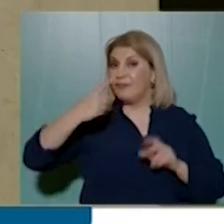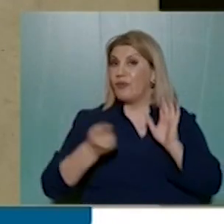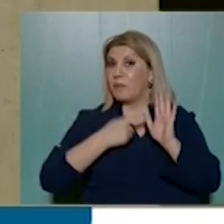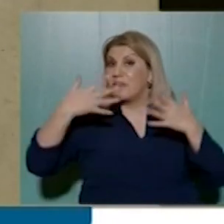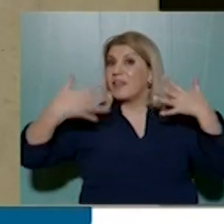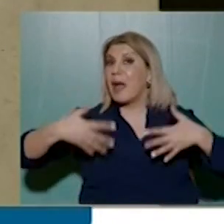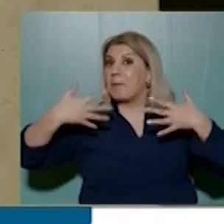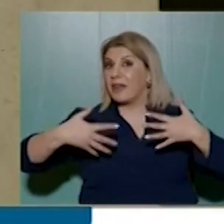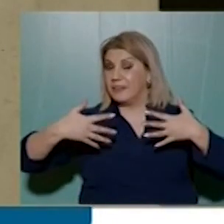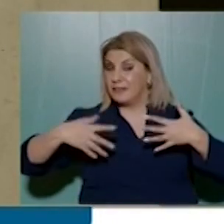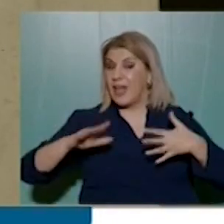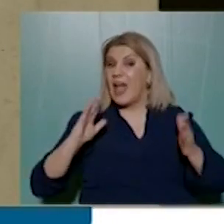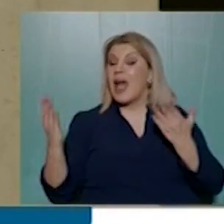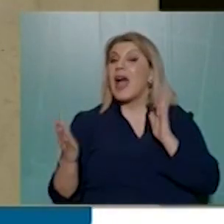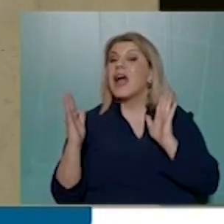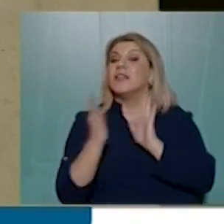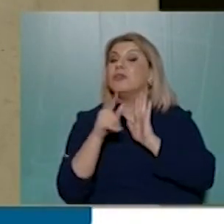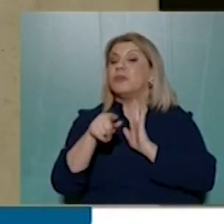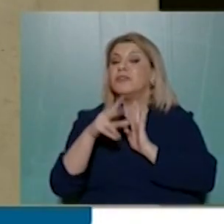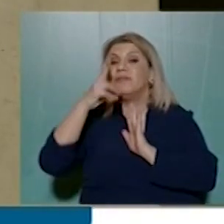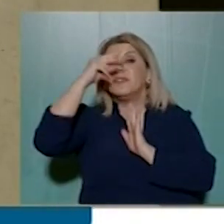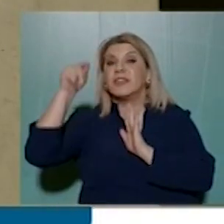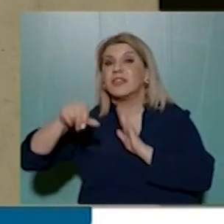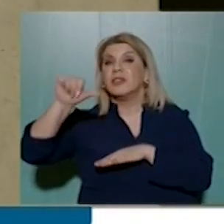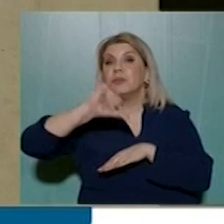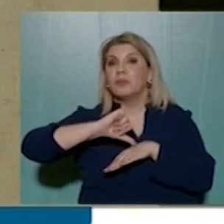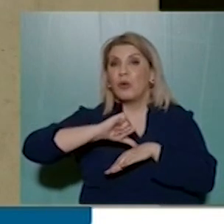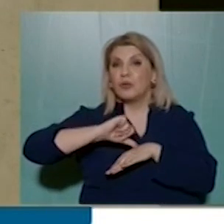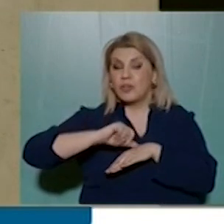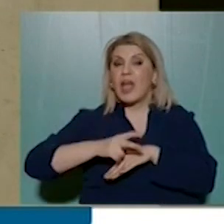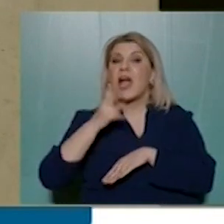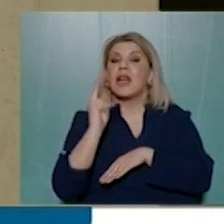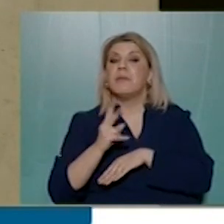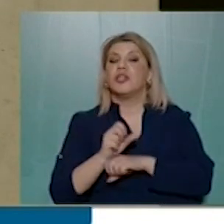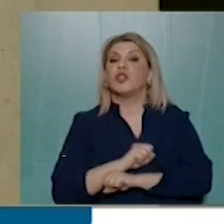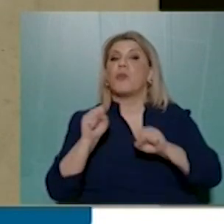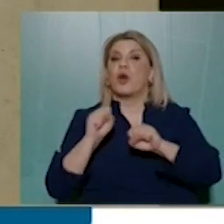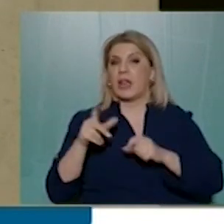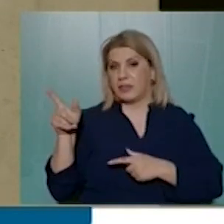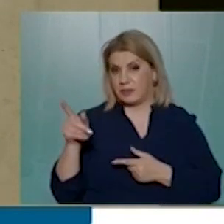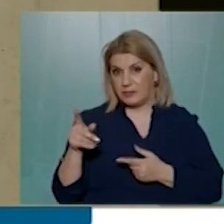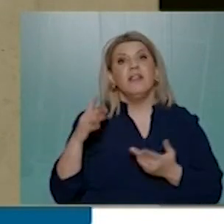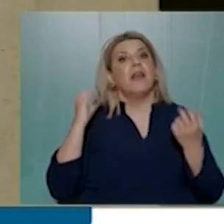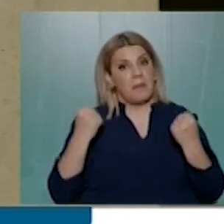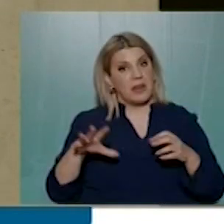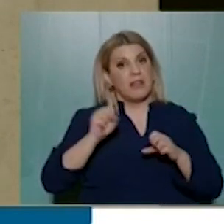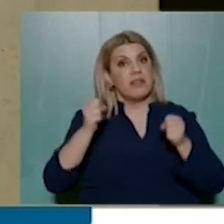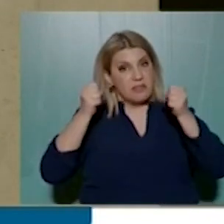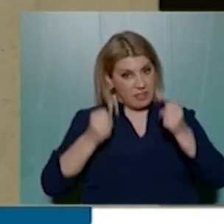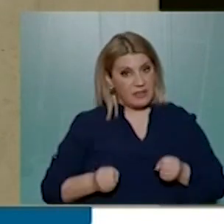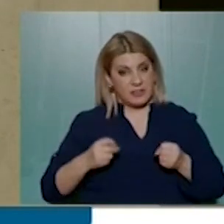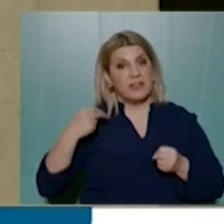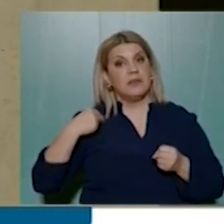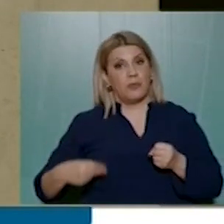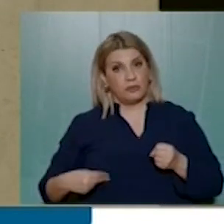10 μέρες αντιμετωπίζοντας τους φοιτητές της πόλης μας ως εγκληματίες τρομοκράτες θα πάρει θέση η